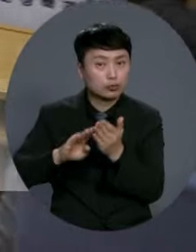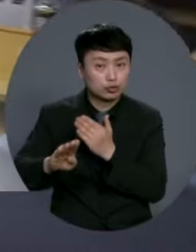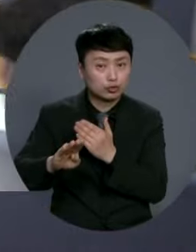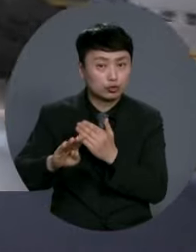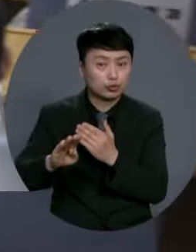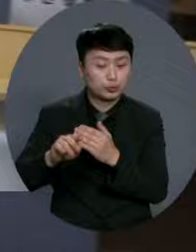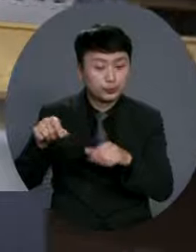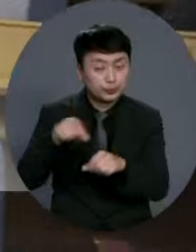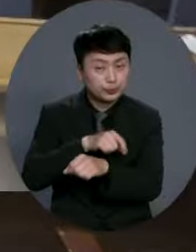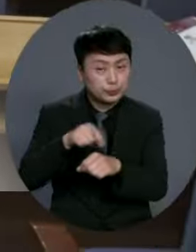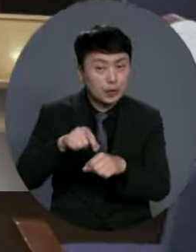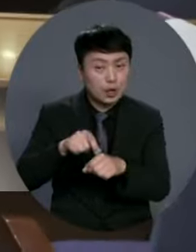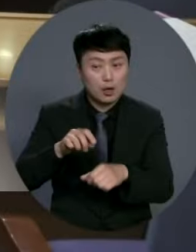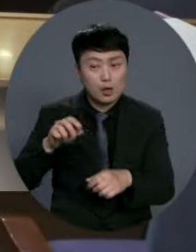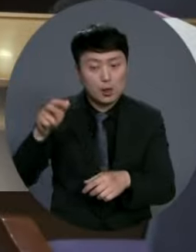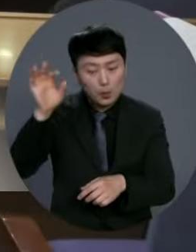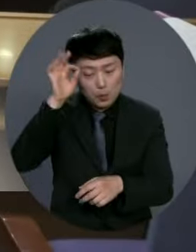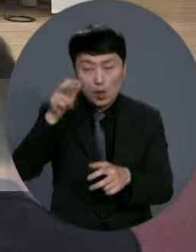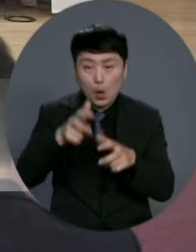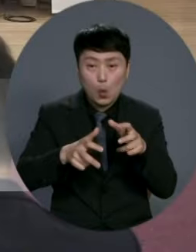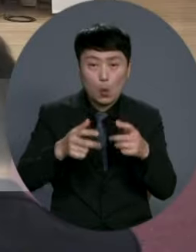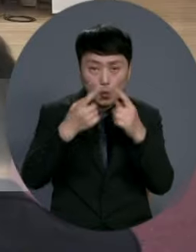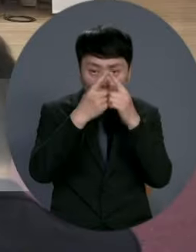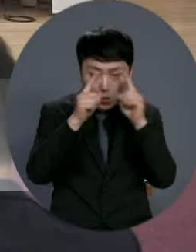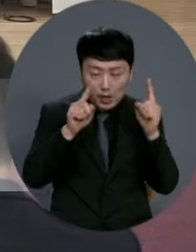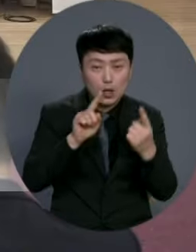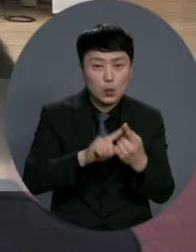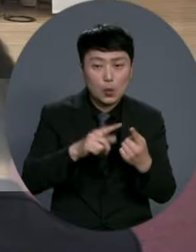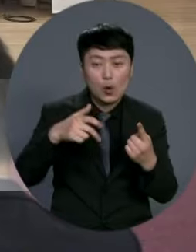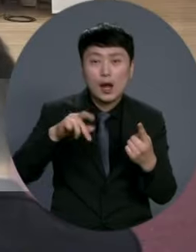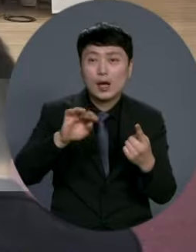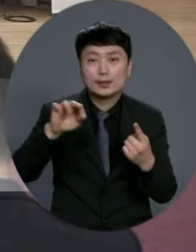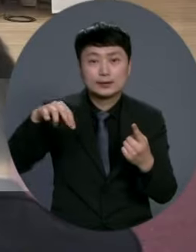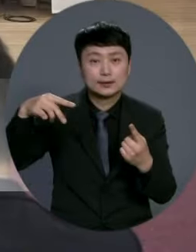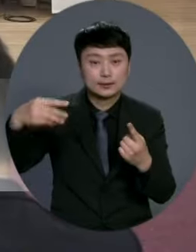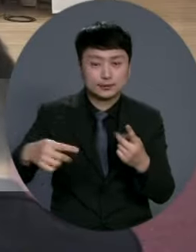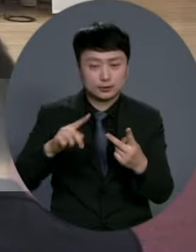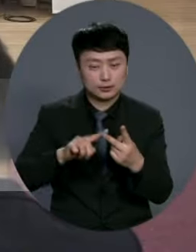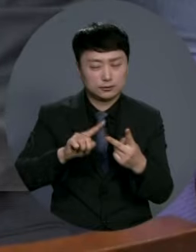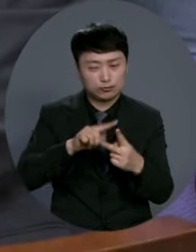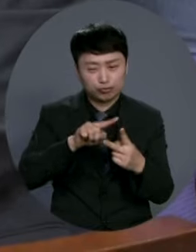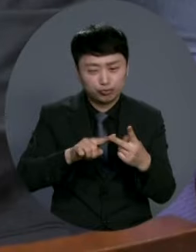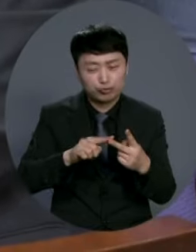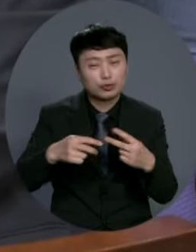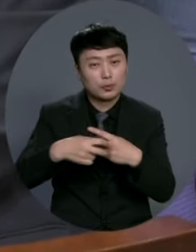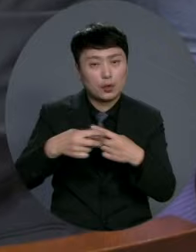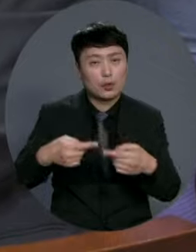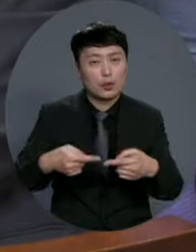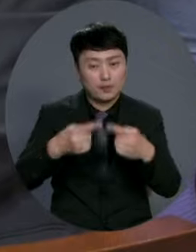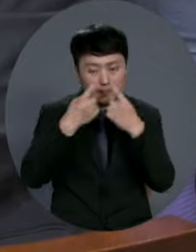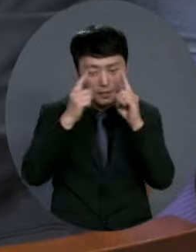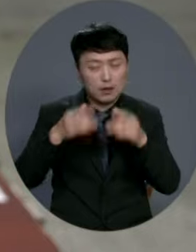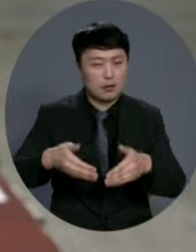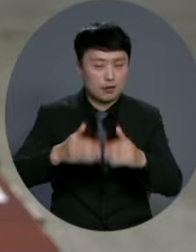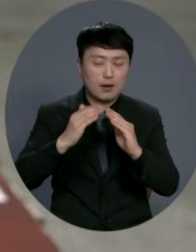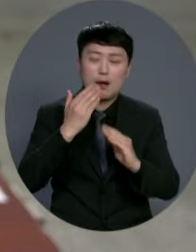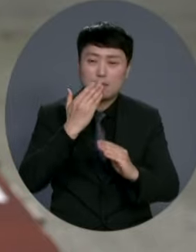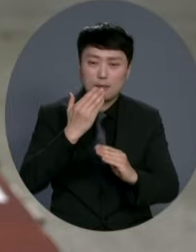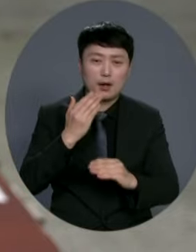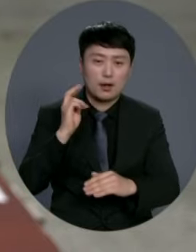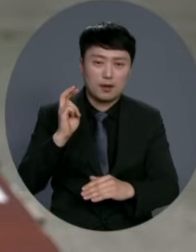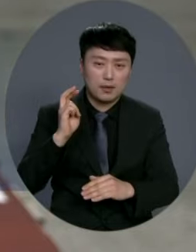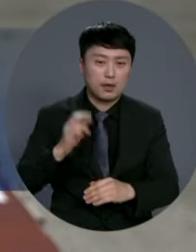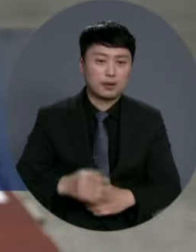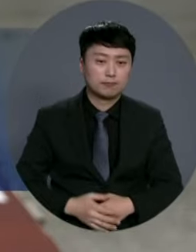과학기술 특성화대학인 포스텍과 카이스트가 가장 유리할 것이라는 전망이 힘을 얻고 있기 때문입니다. 그러니까